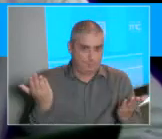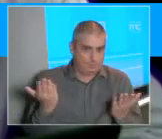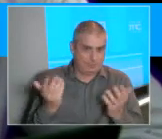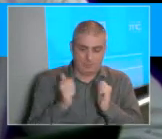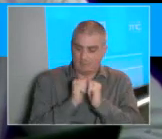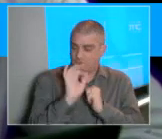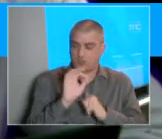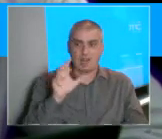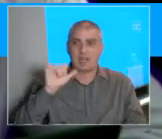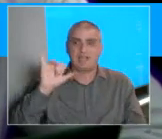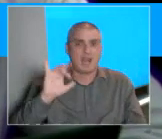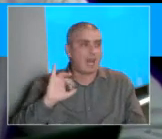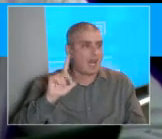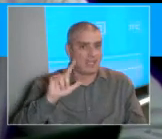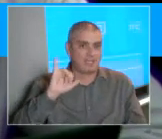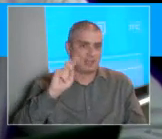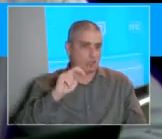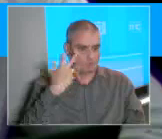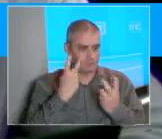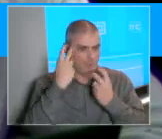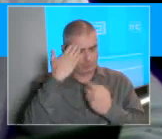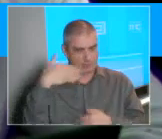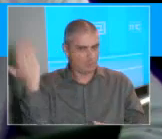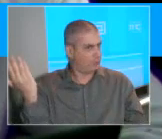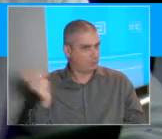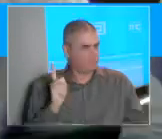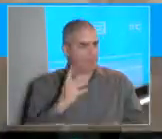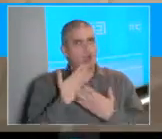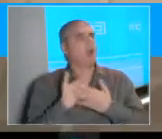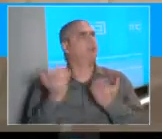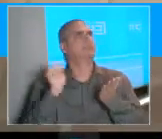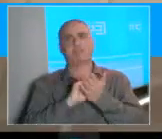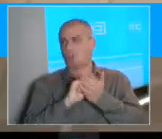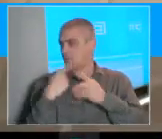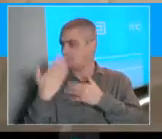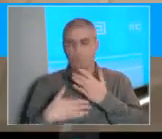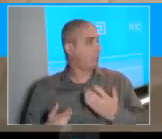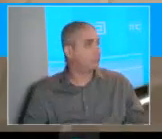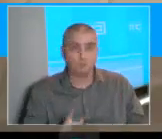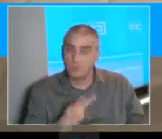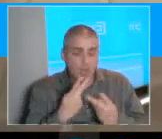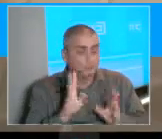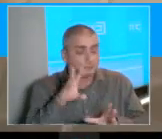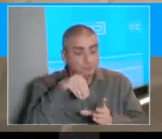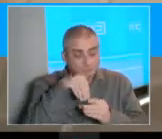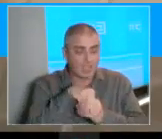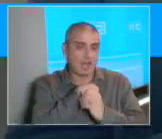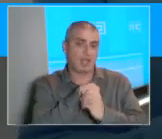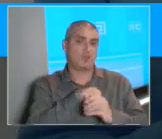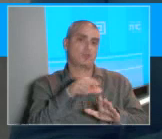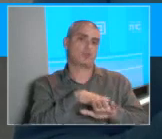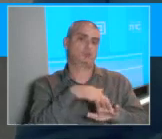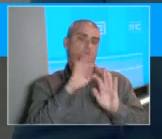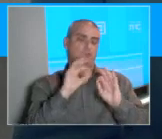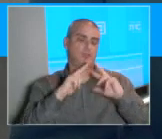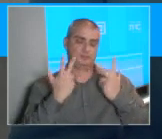בת זוגו של אייל ינון, זה מידע ציבורי מוכר וידוע, זה לא איזה חשיפה עיתונאית מהיממה האחרונה. לא משנה, זה חלק מ, אתה יודע, התחושה